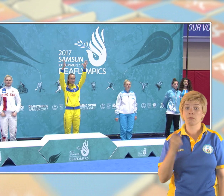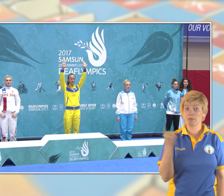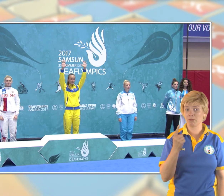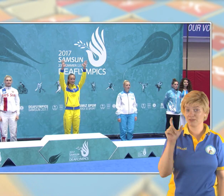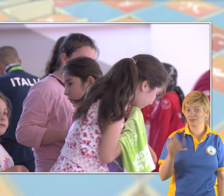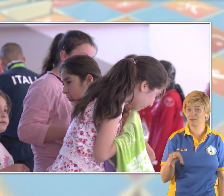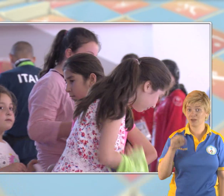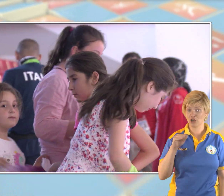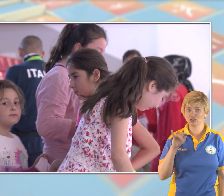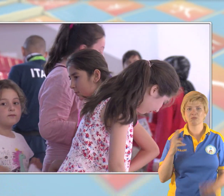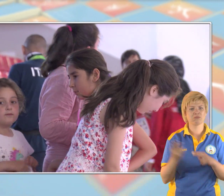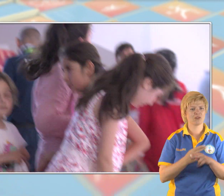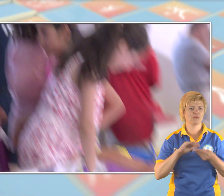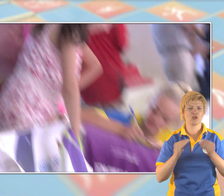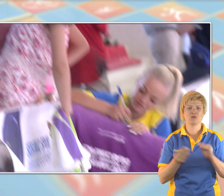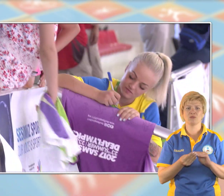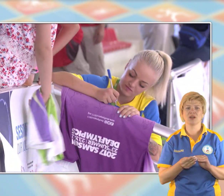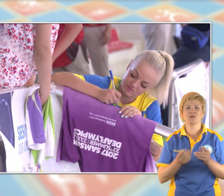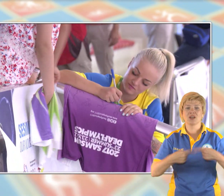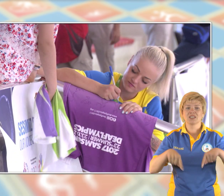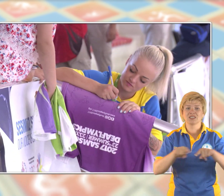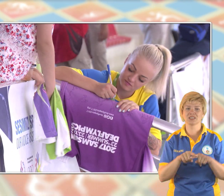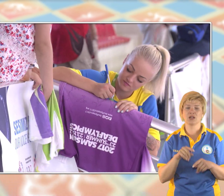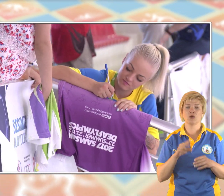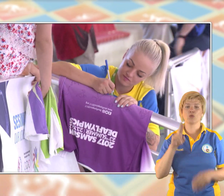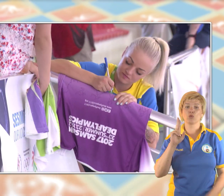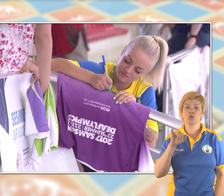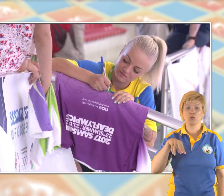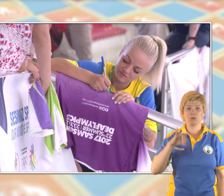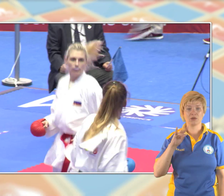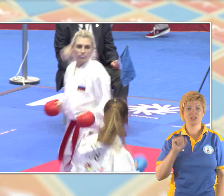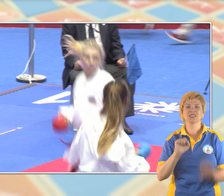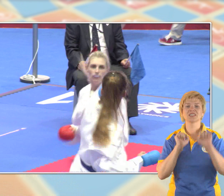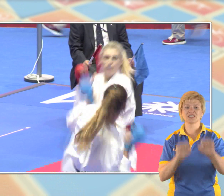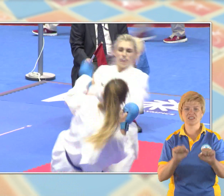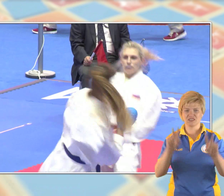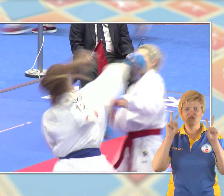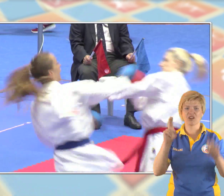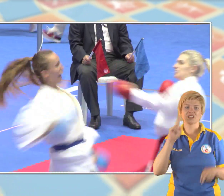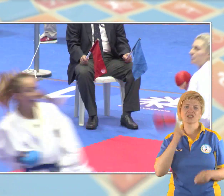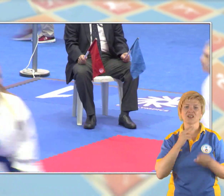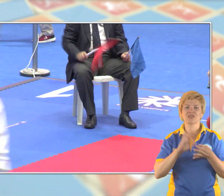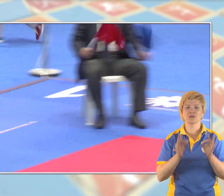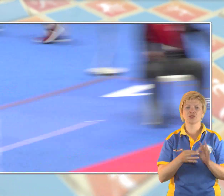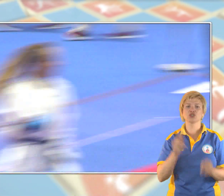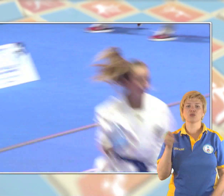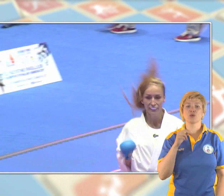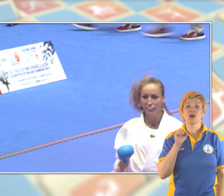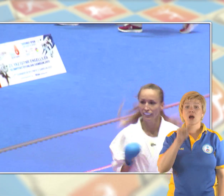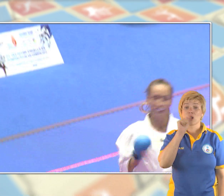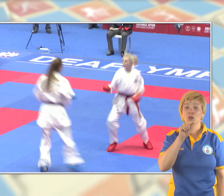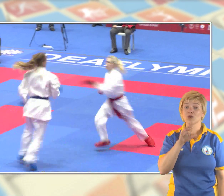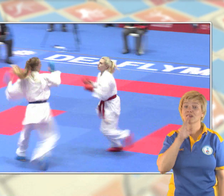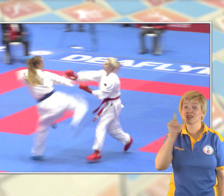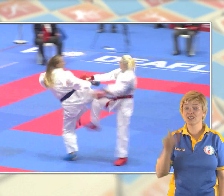жодних проблем у розділі куміте захистила титул дефлімпійської чемпіонки, а луганчанка Янчук закріпила